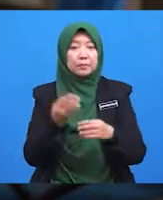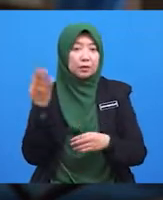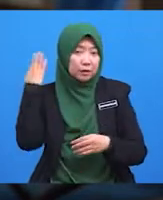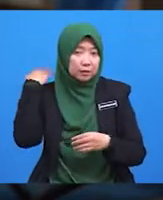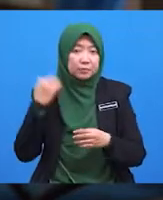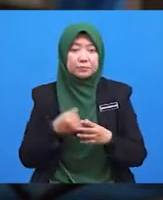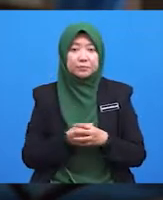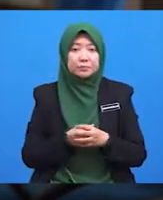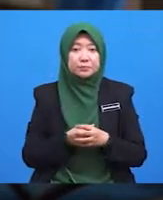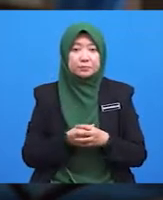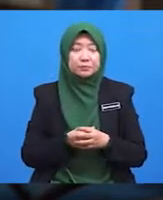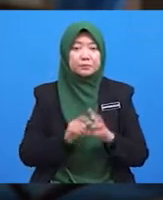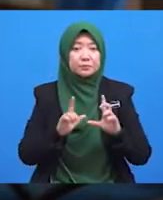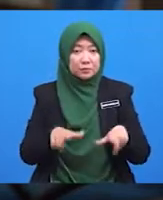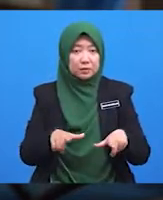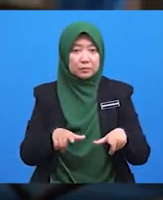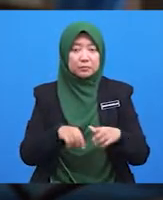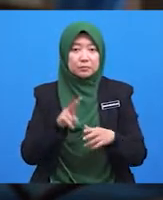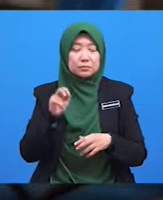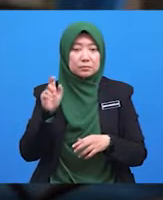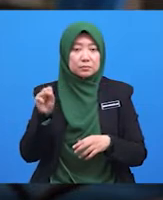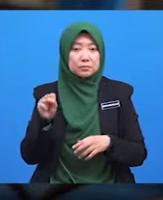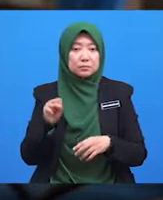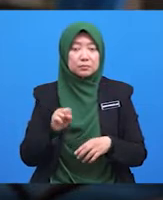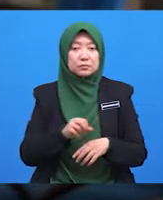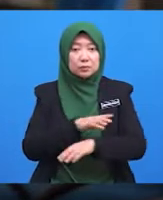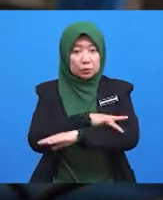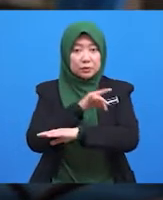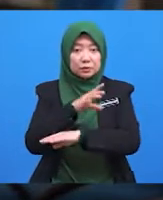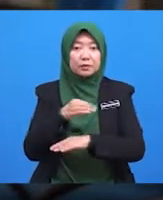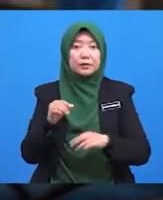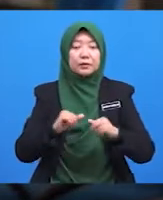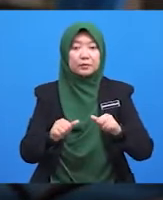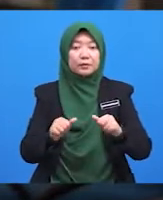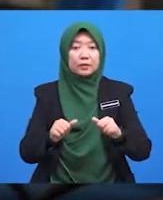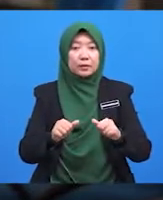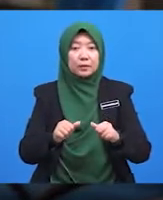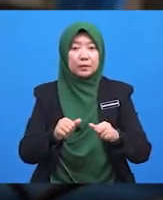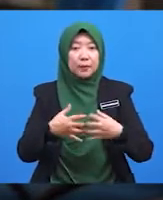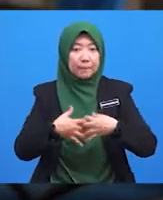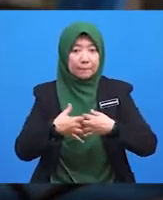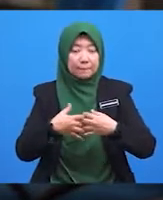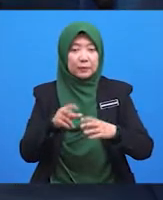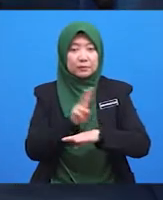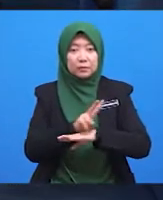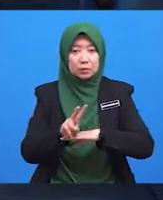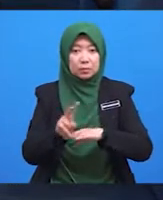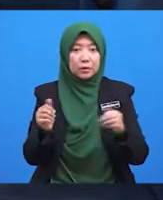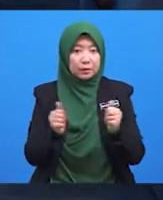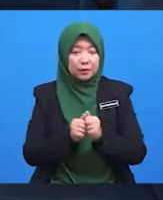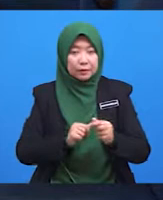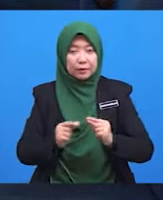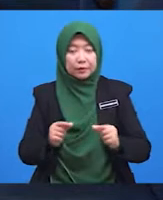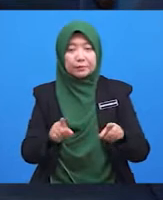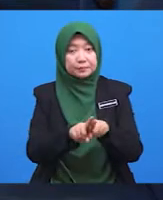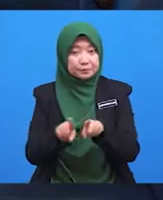pula, letakkan ventus kepada kulit dan aktifkan mesin vacuum. Dengan